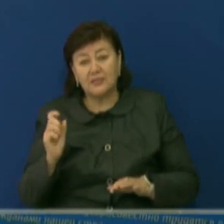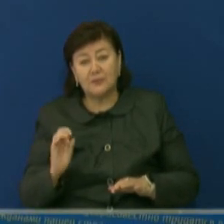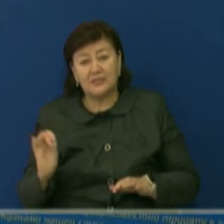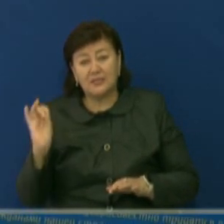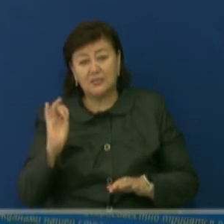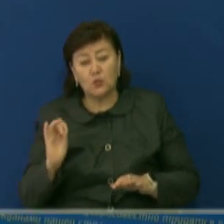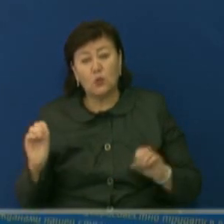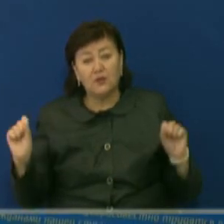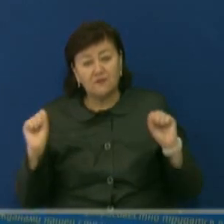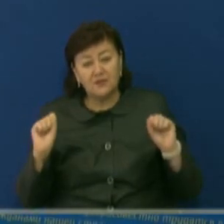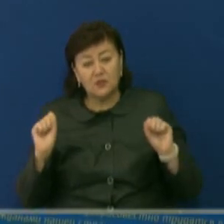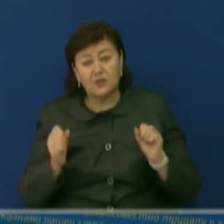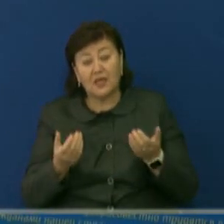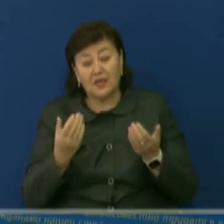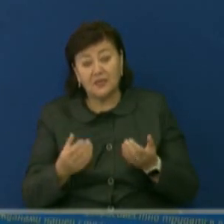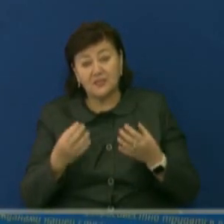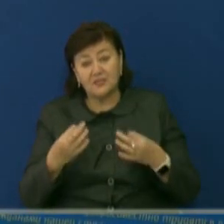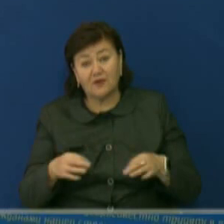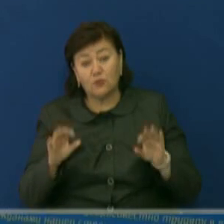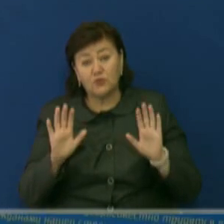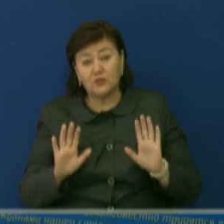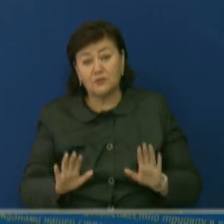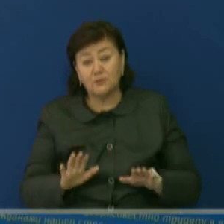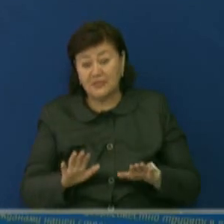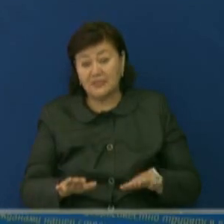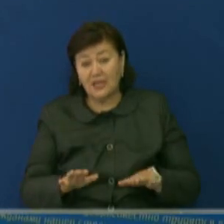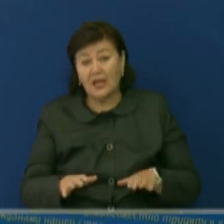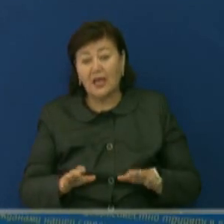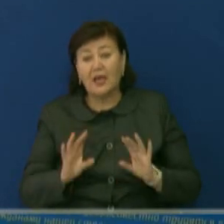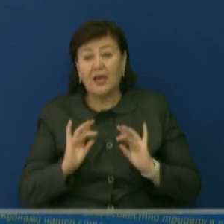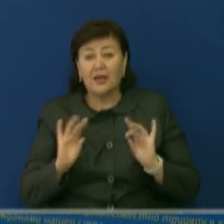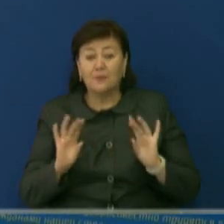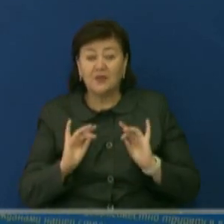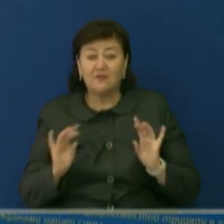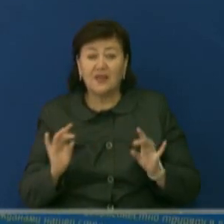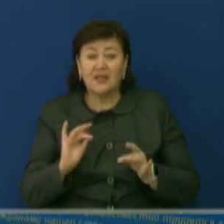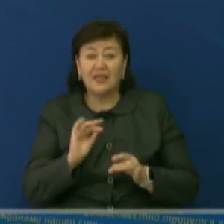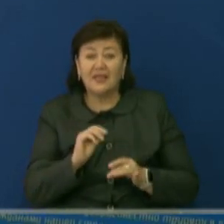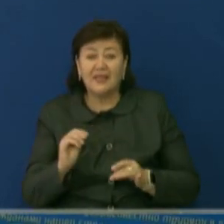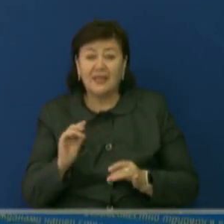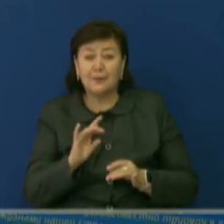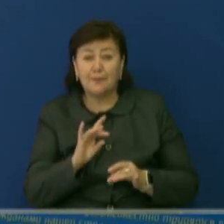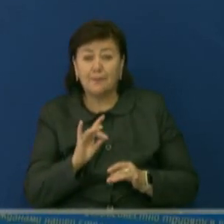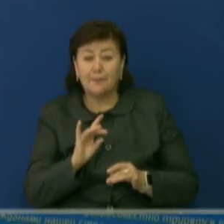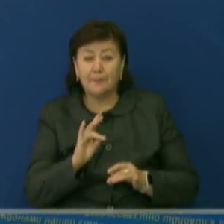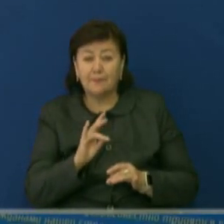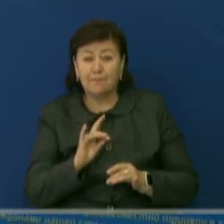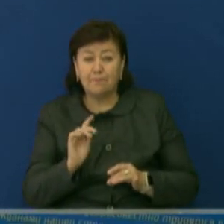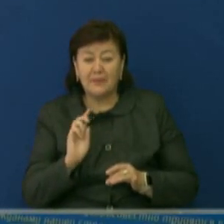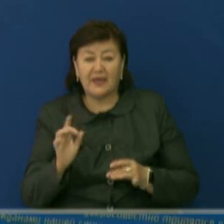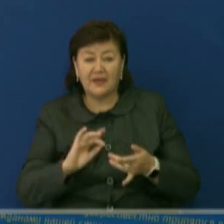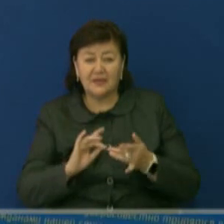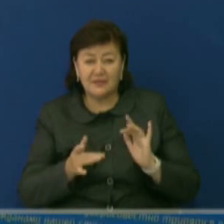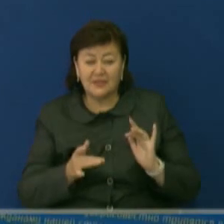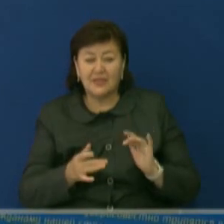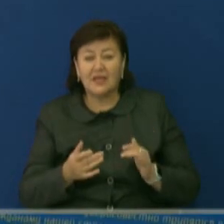И вот на эти вакансии мы через МБКЗ объявили, на сайте МБКЗ объявили конкурс. Идея этого конкурса